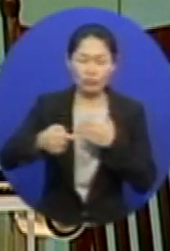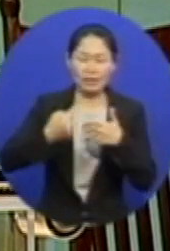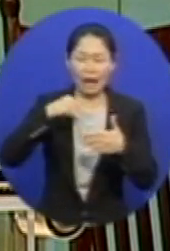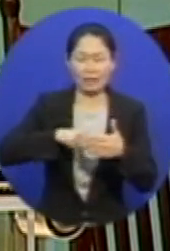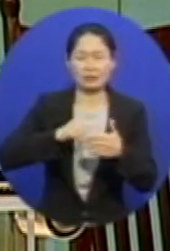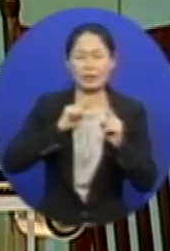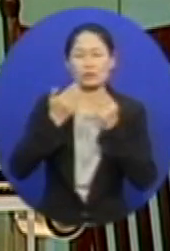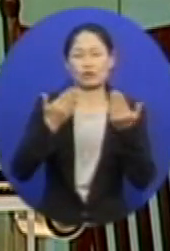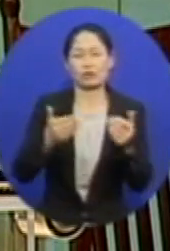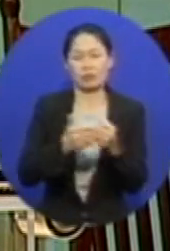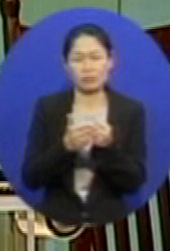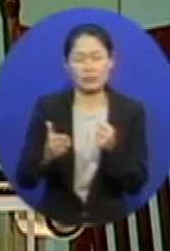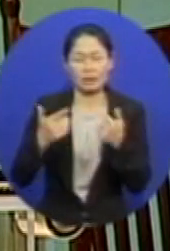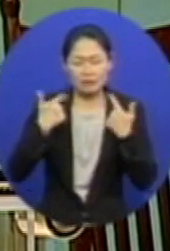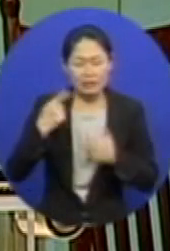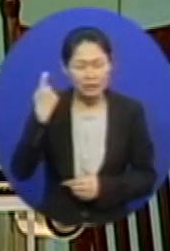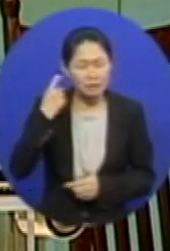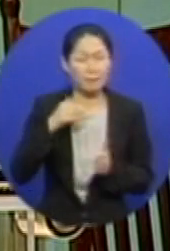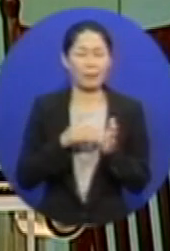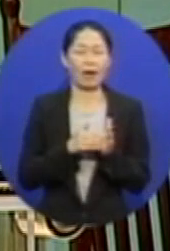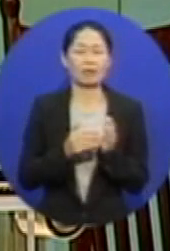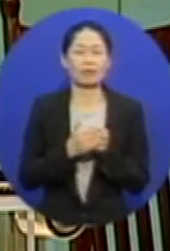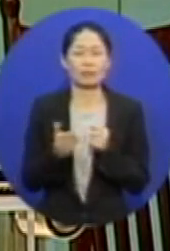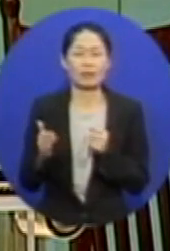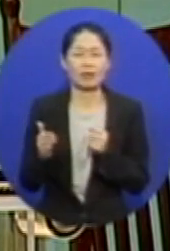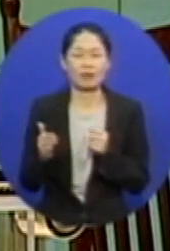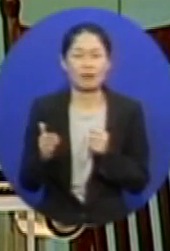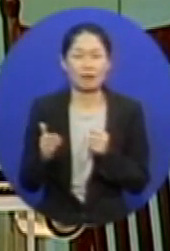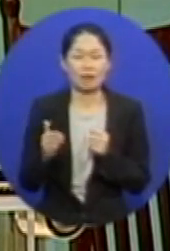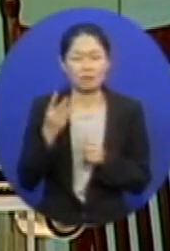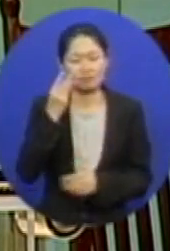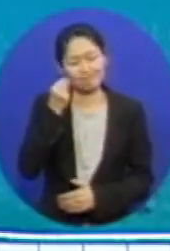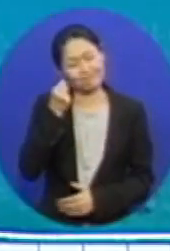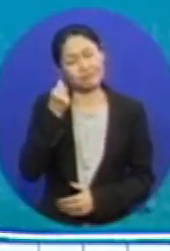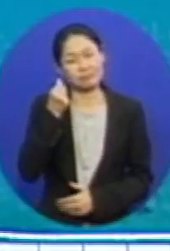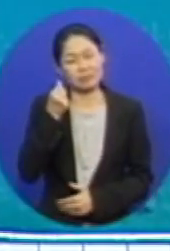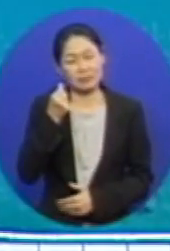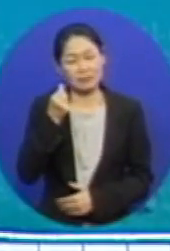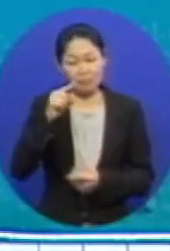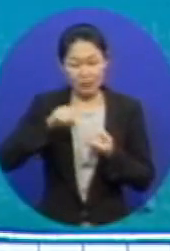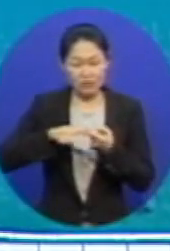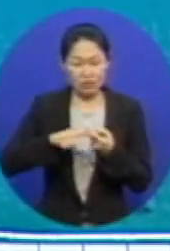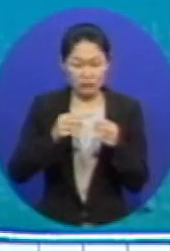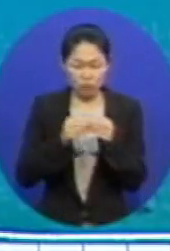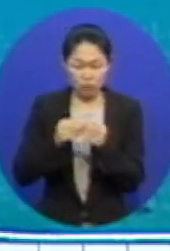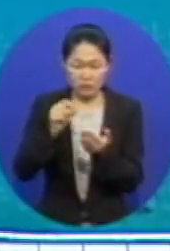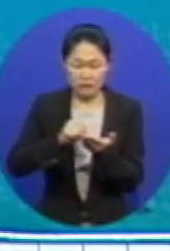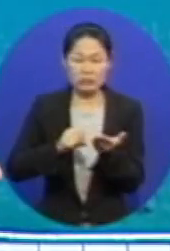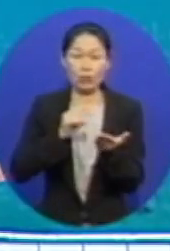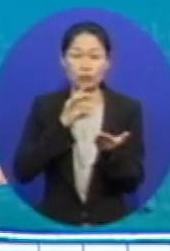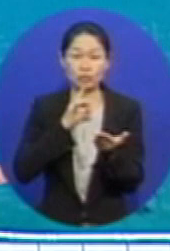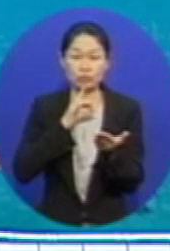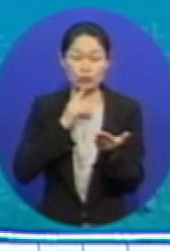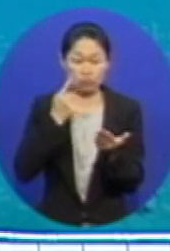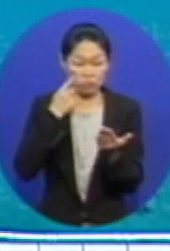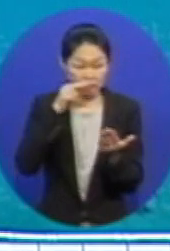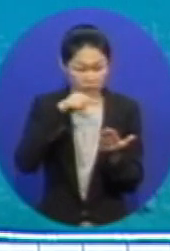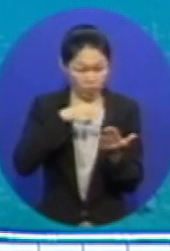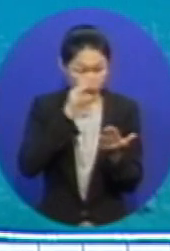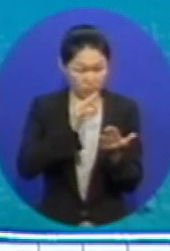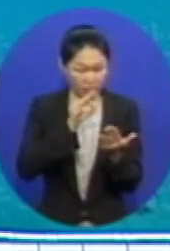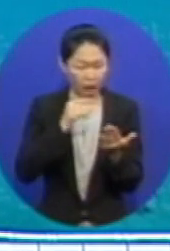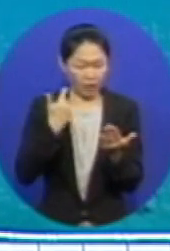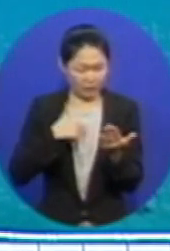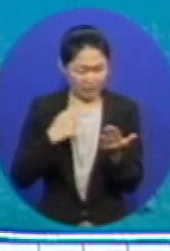늘 들었던 말씀이기 때문입니다 그것을 이렇게 글로 써 놓은 거예요 그러니까 눈으로 일지만 사실을